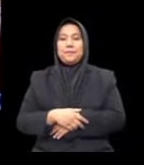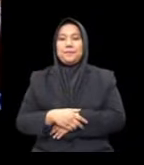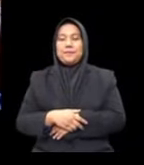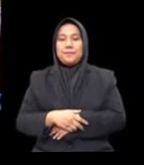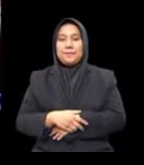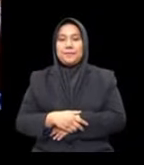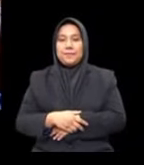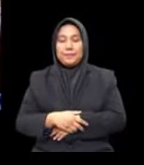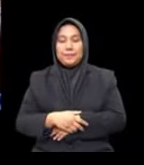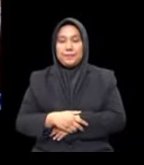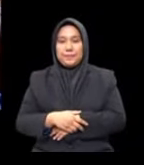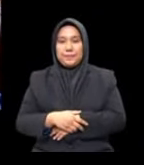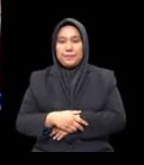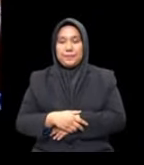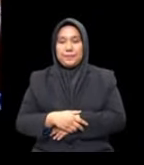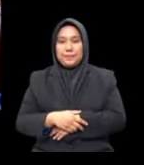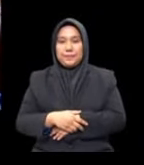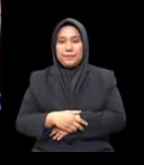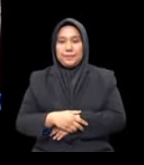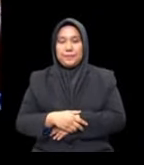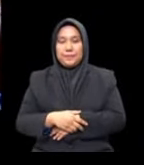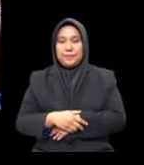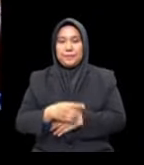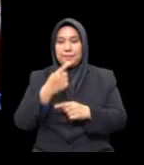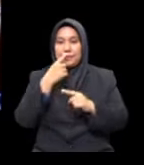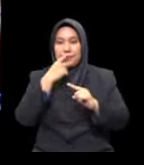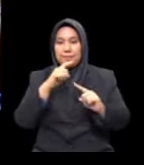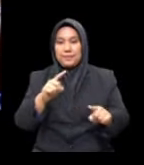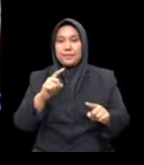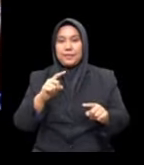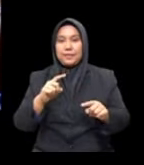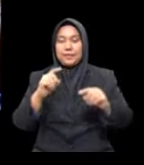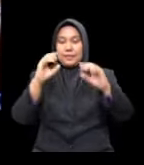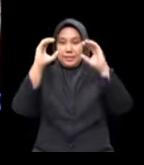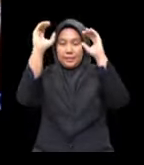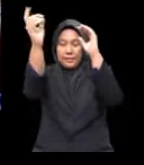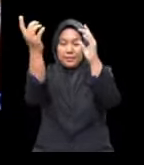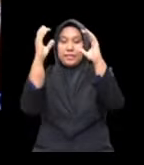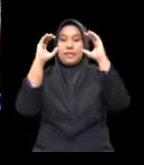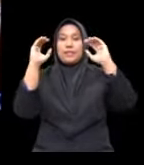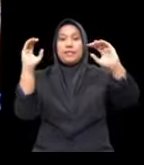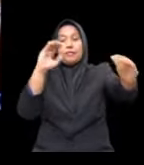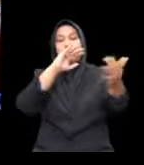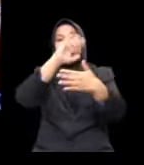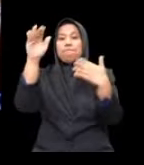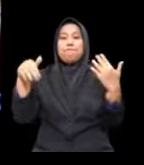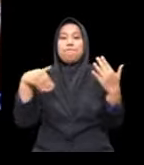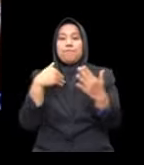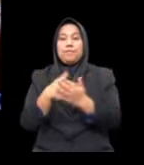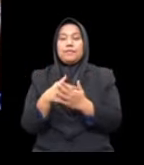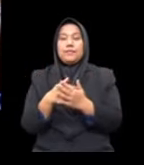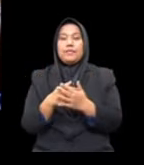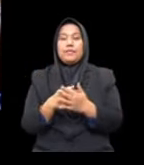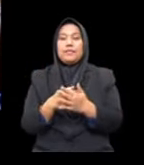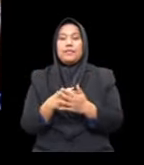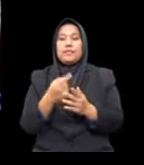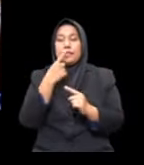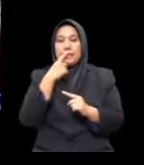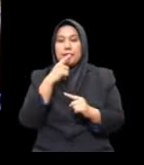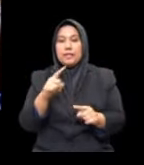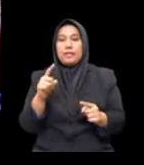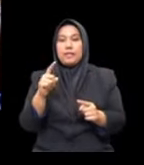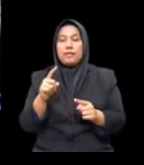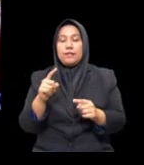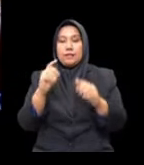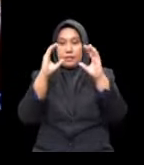soalan dat yang di-pertua Izinkan saya untuk menjawab secara bersekali pertanyaan jawab p